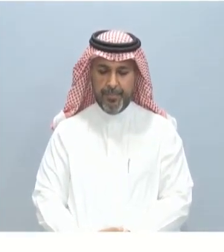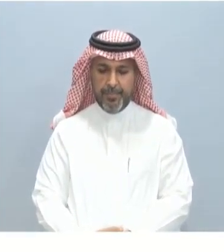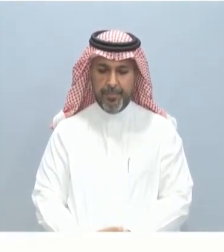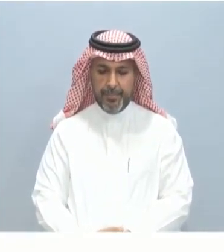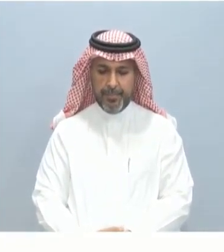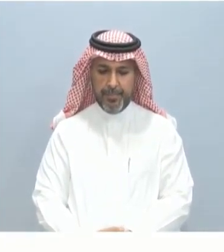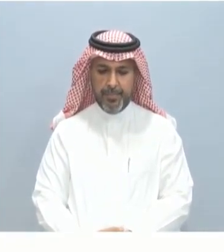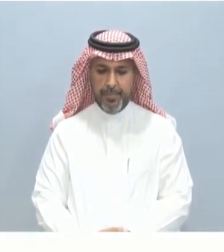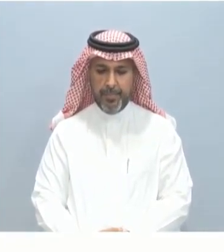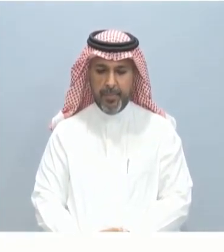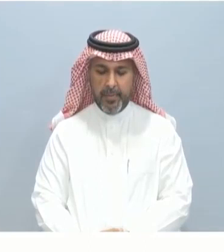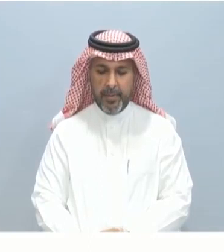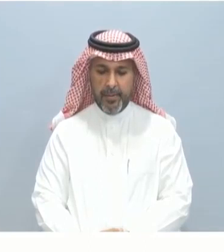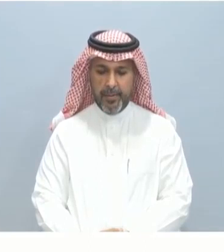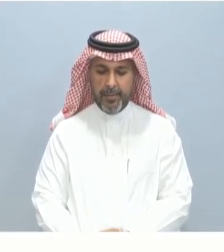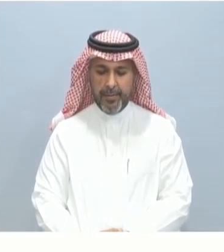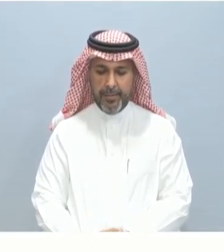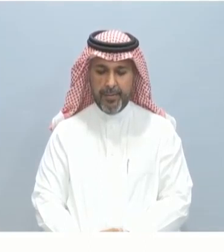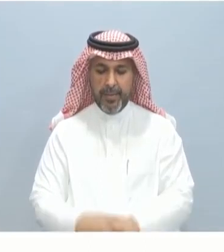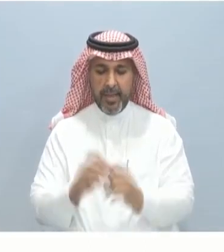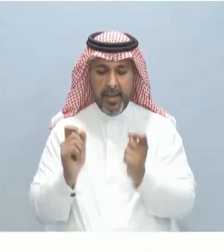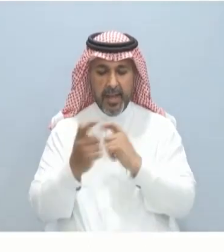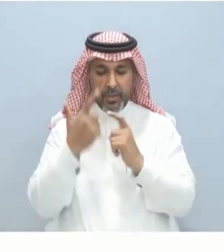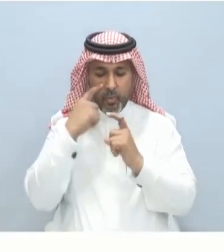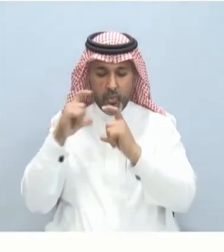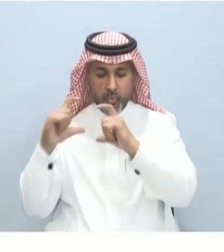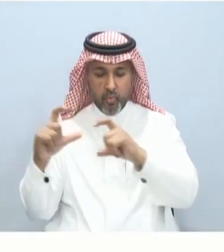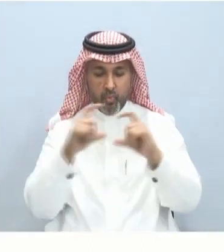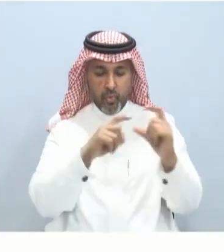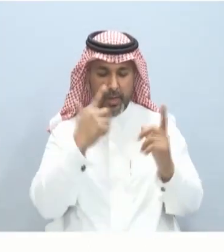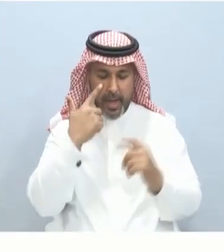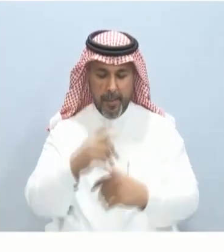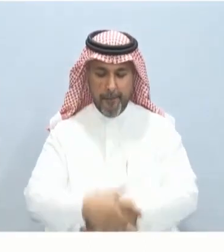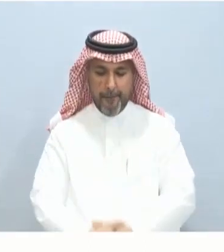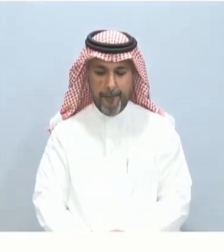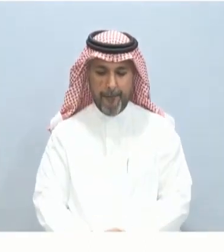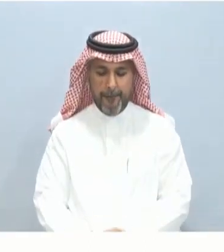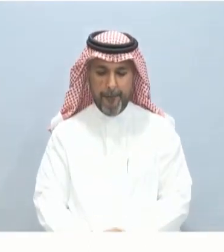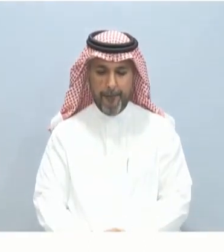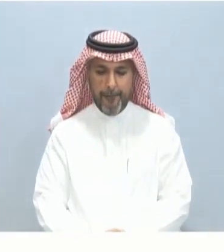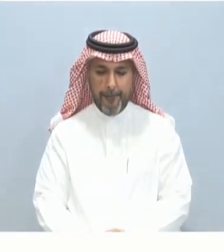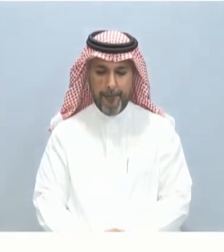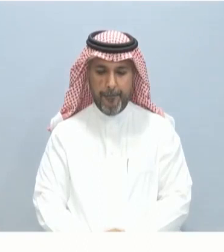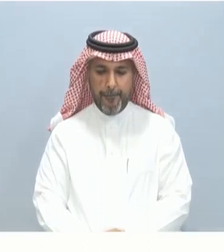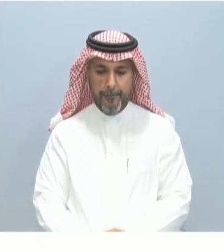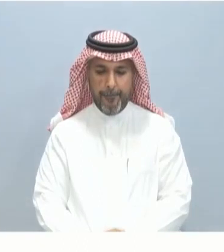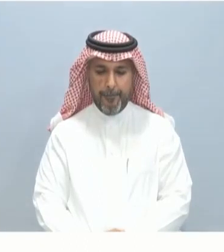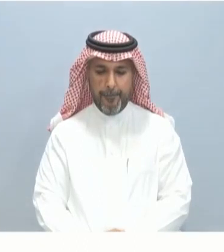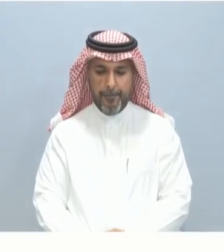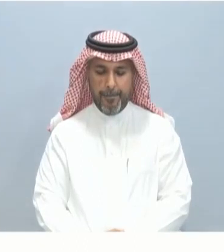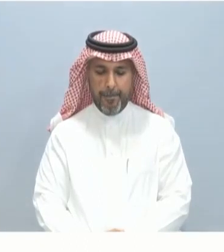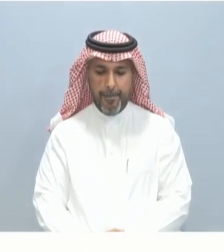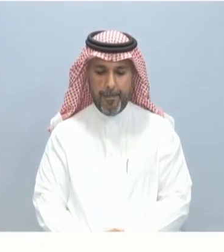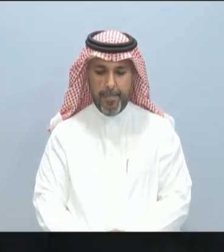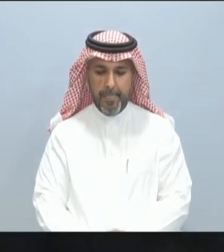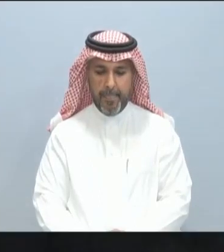اكتملت الشروط الثلاث لدينا اذا نستطيع اعتبارا مربعا كاملا ما الفائده من تحقق